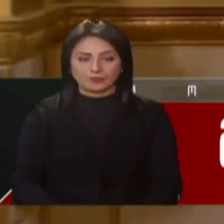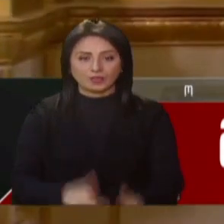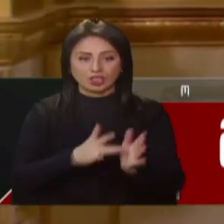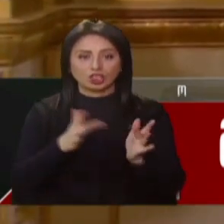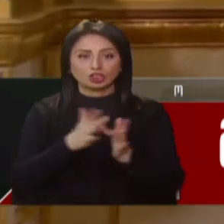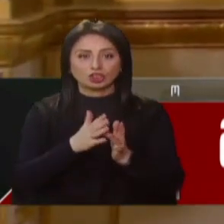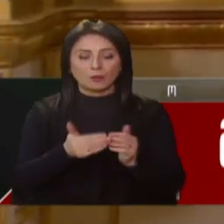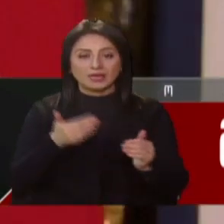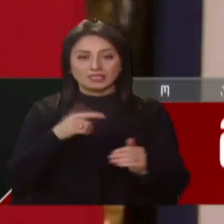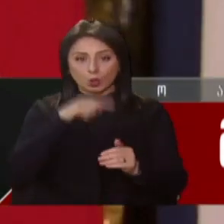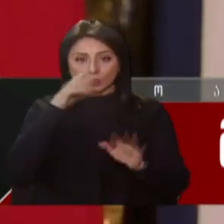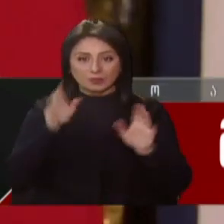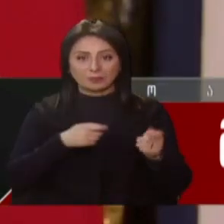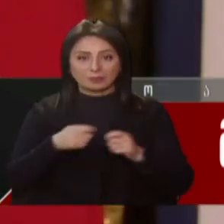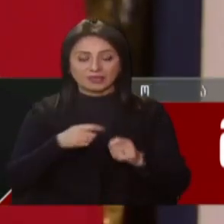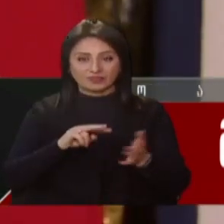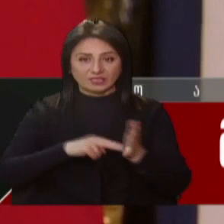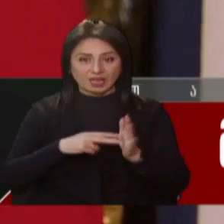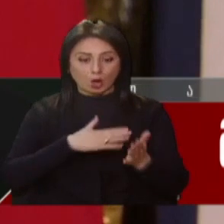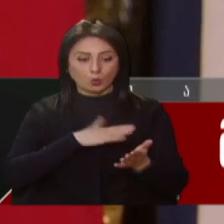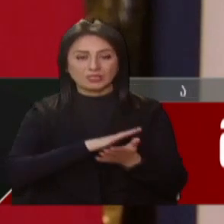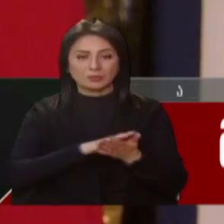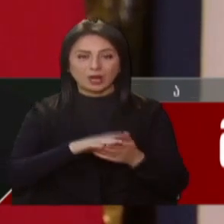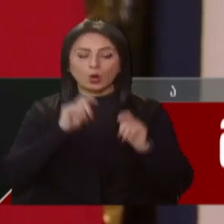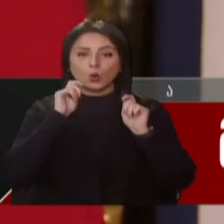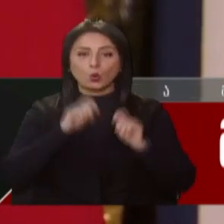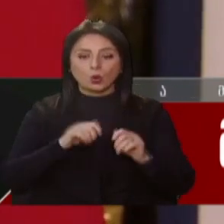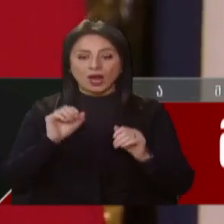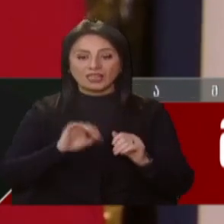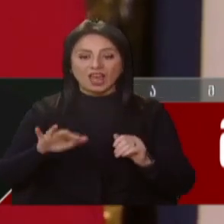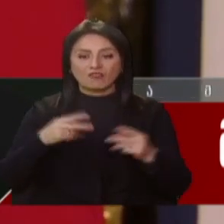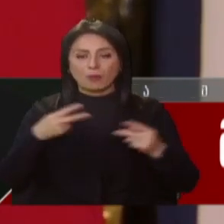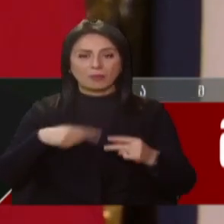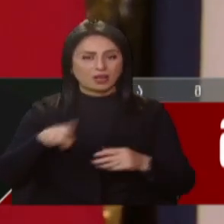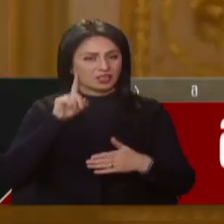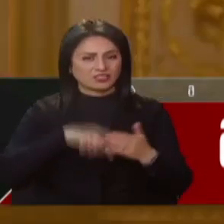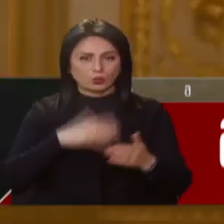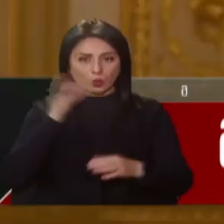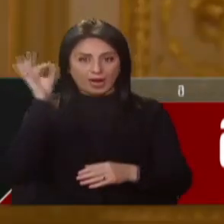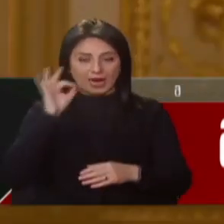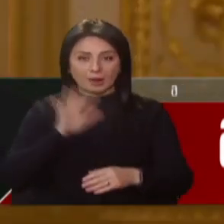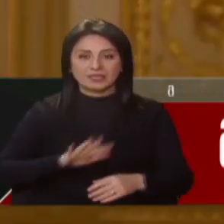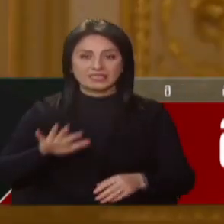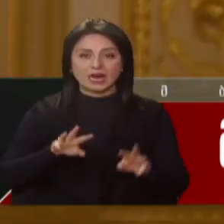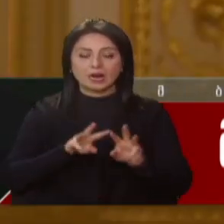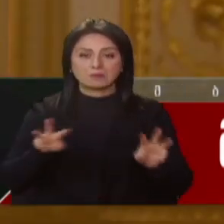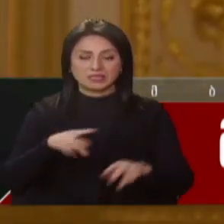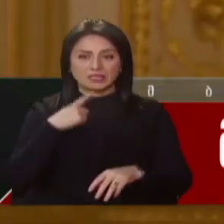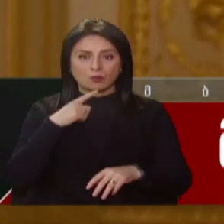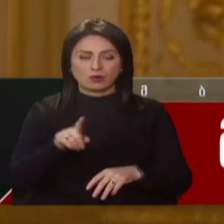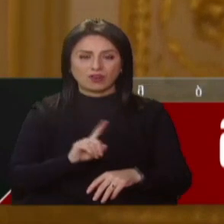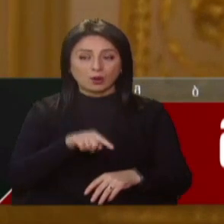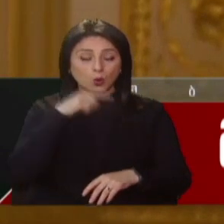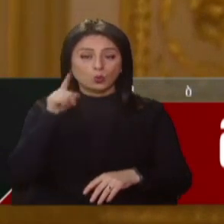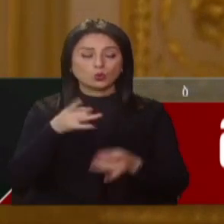Шобис цин русетис президентис рахуэбис кулцрфэлобис арц украинис дасавлел партнёрэбс джерат. Германии сагарео сакмета министрис